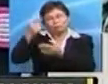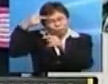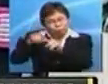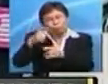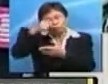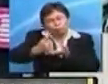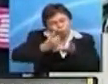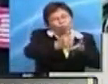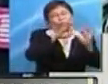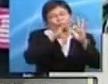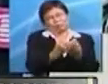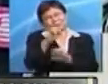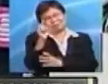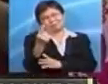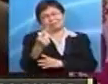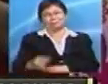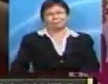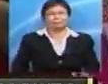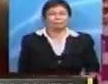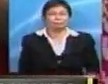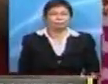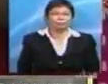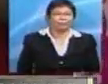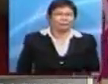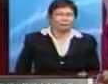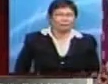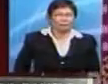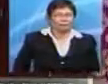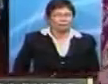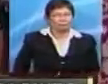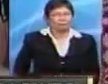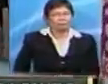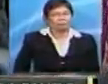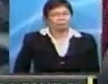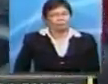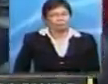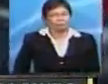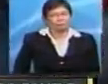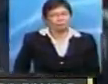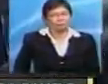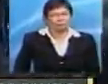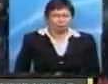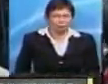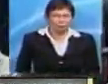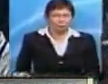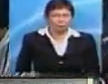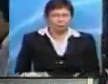Okay, now we open to international media. Please, to the corner.